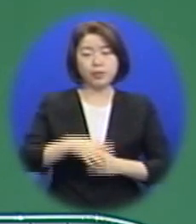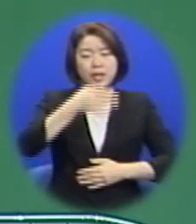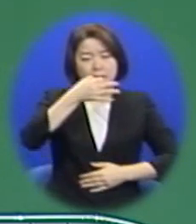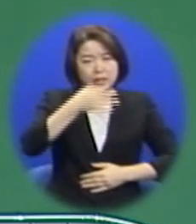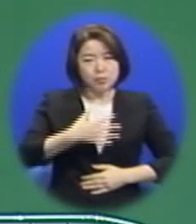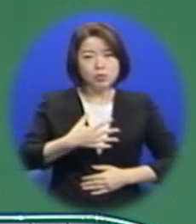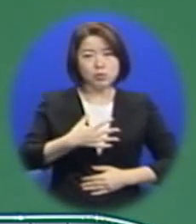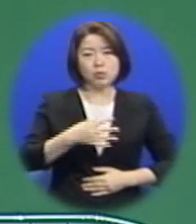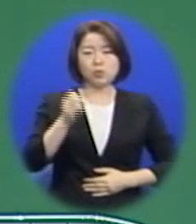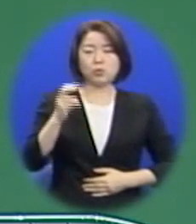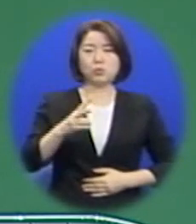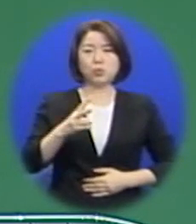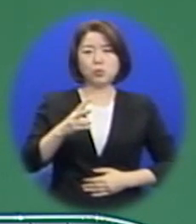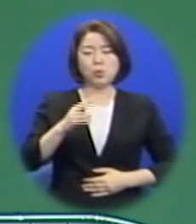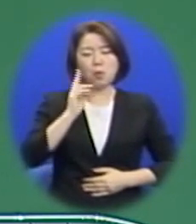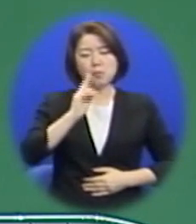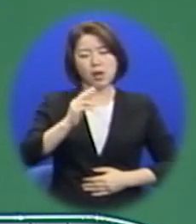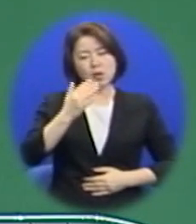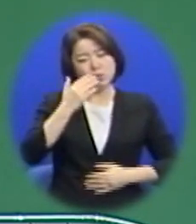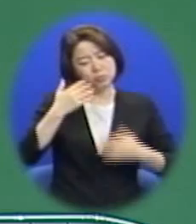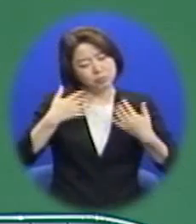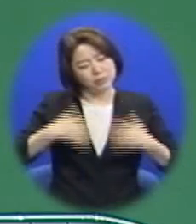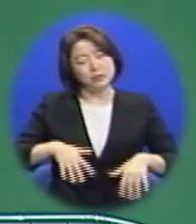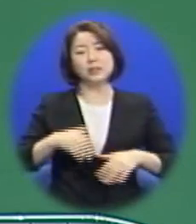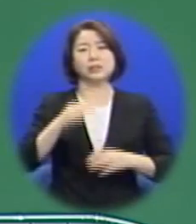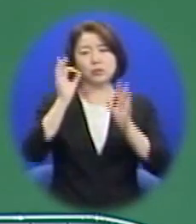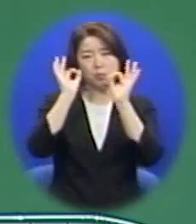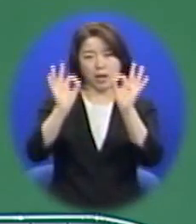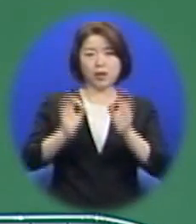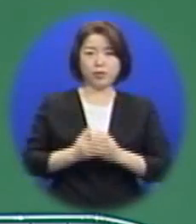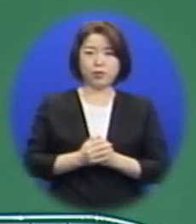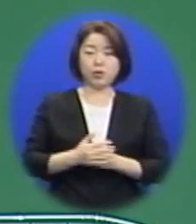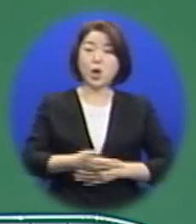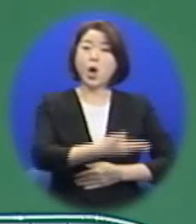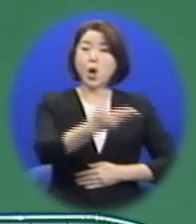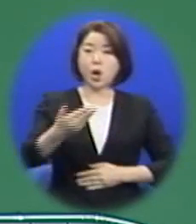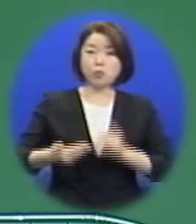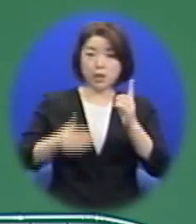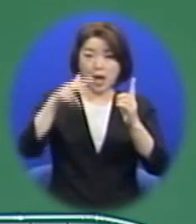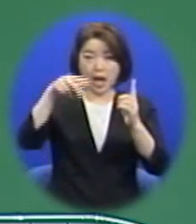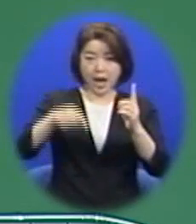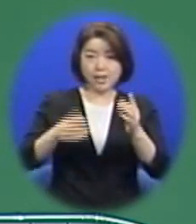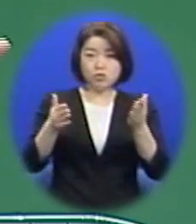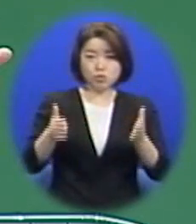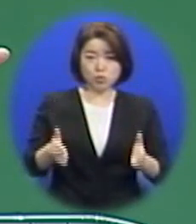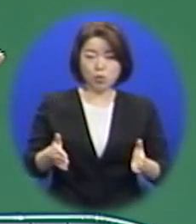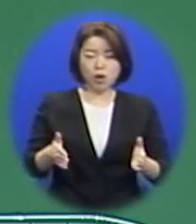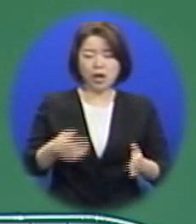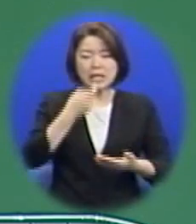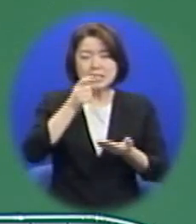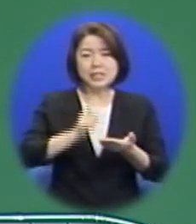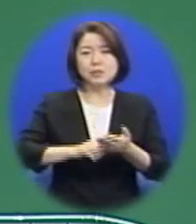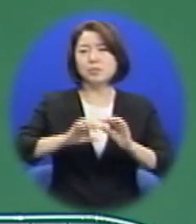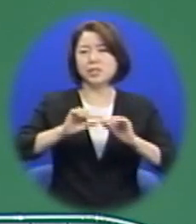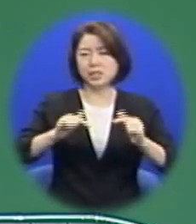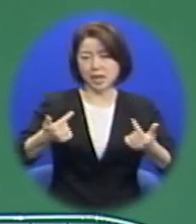힘들어하고 또 매우 지쳐 있는 것을 봅니다. 여러분도 한 주간 동안 만만치 않은 삶을